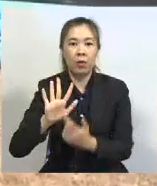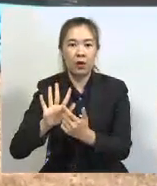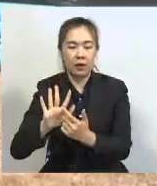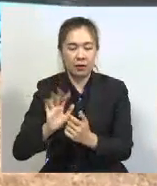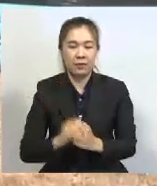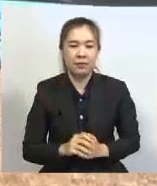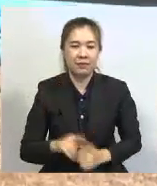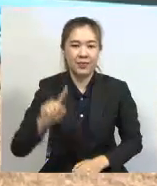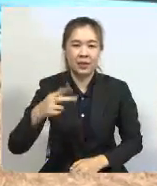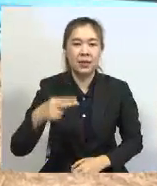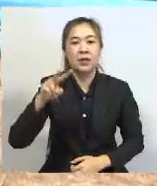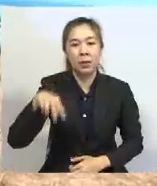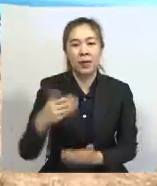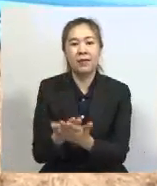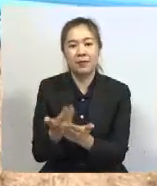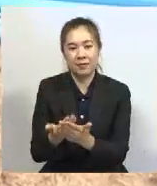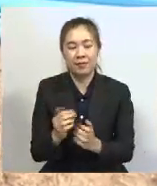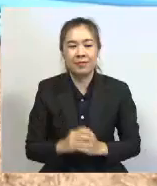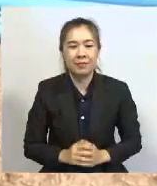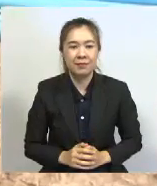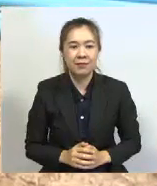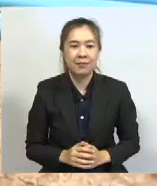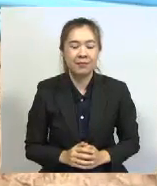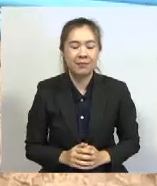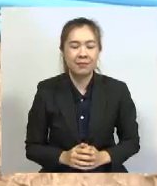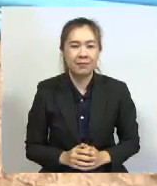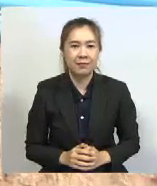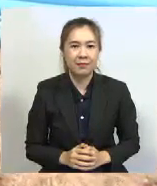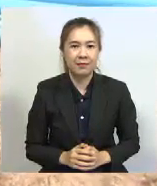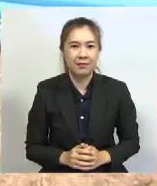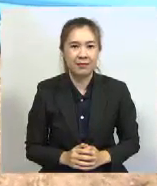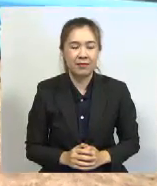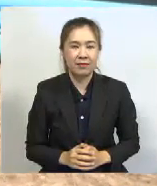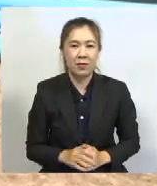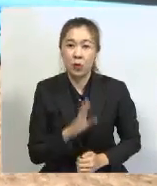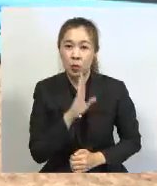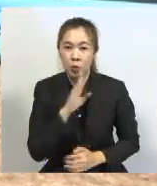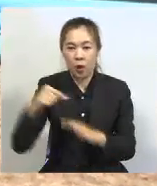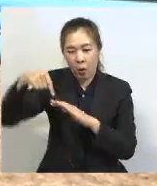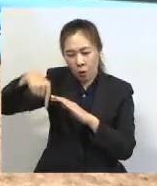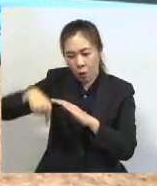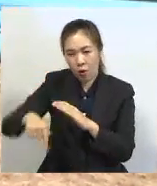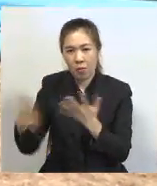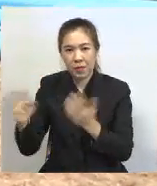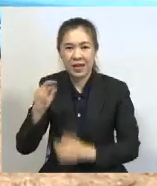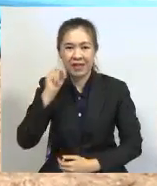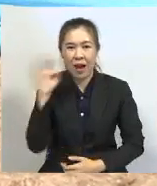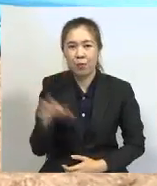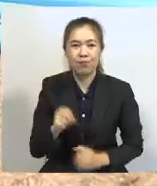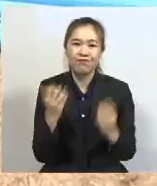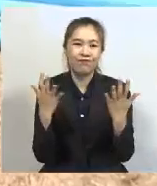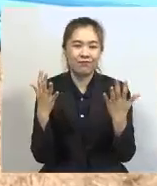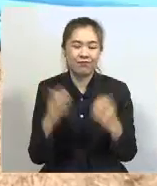12 12 แล้วถ้าไม่ขุดบ่อ ก็ไม่มีน้ำ